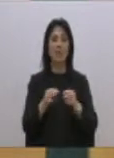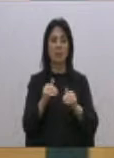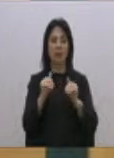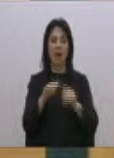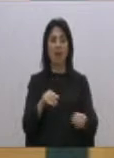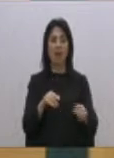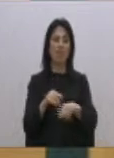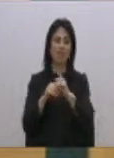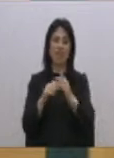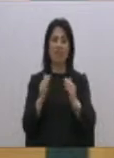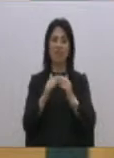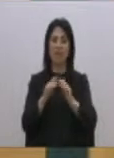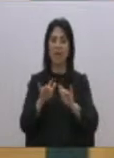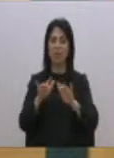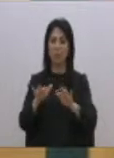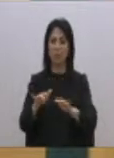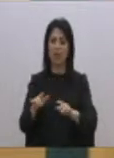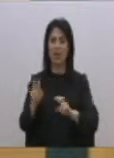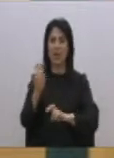თქვათ, რომ პირველი ინსტანციის